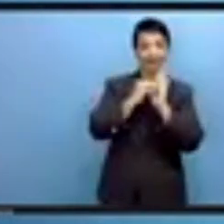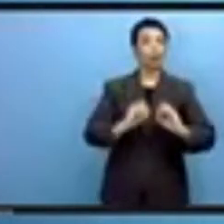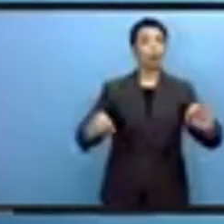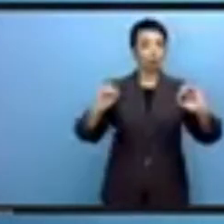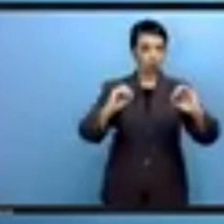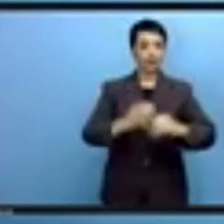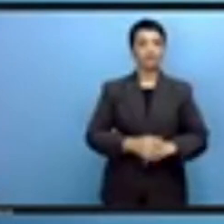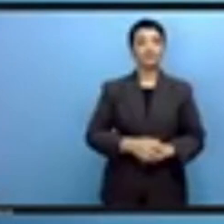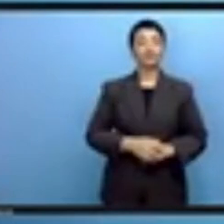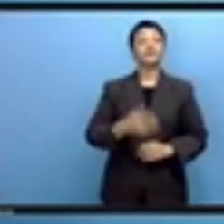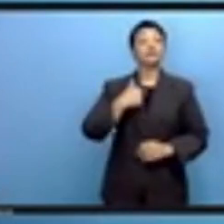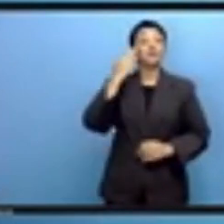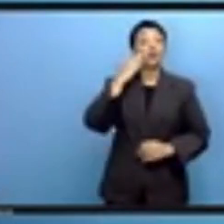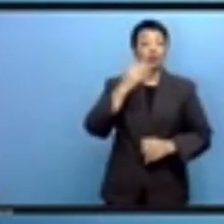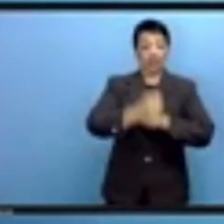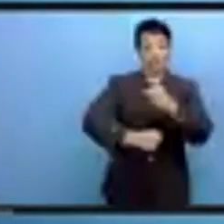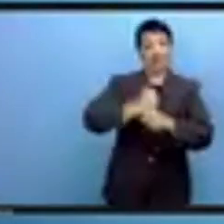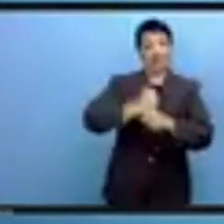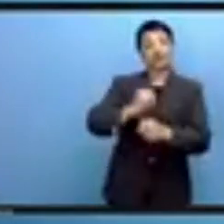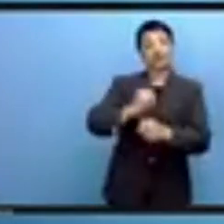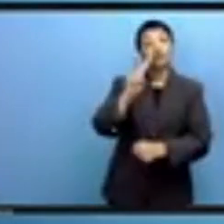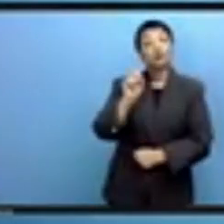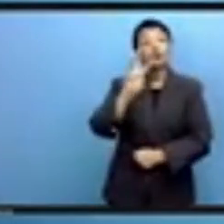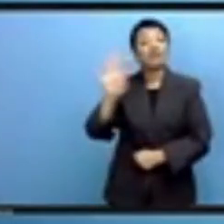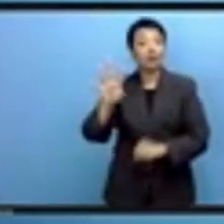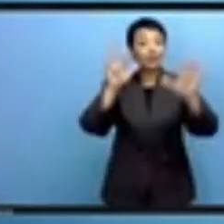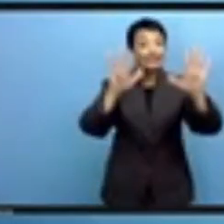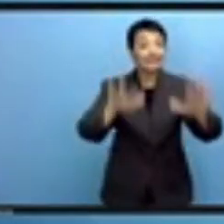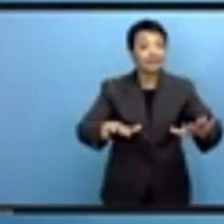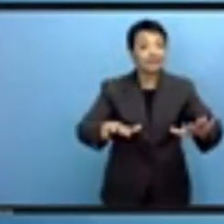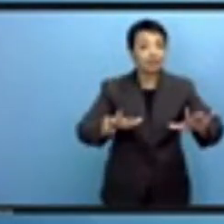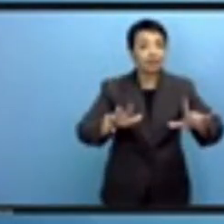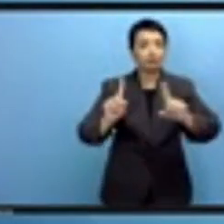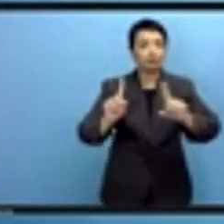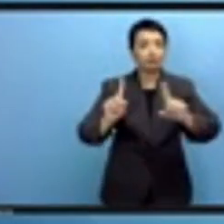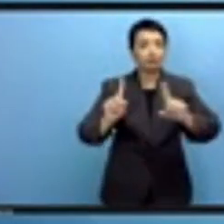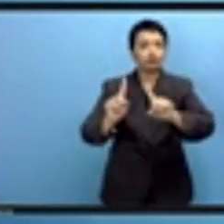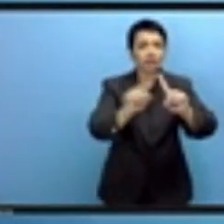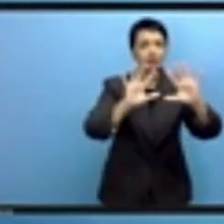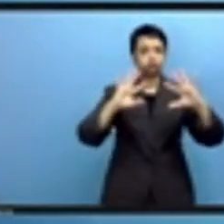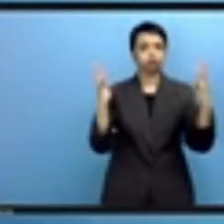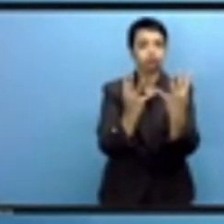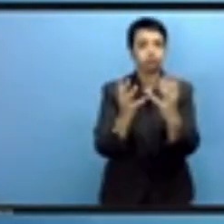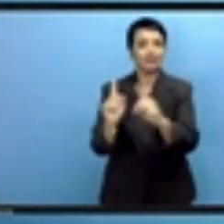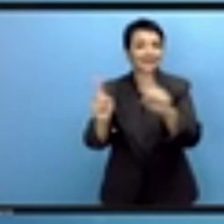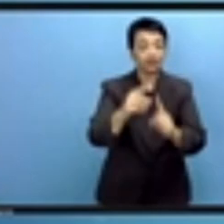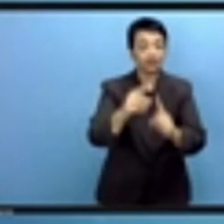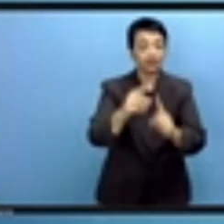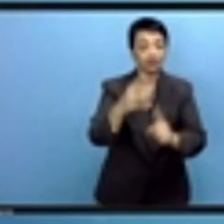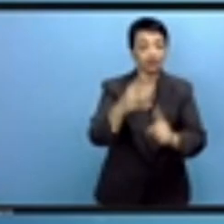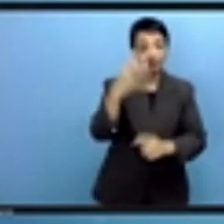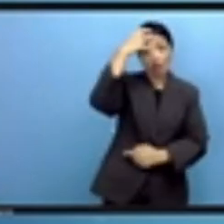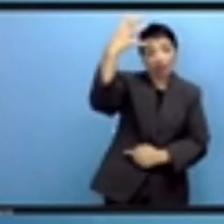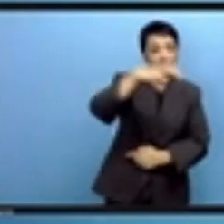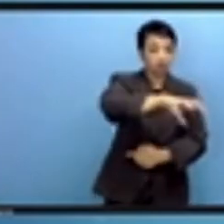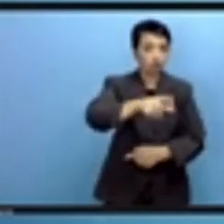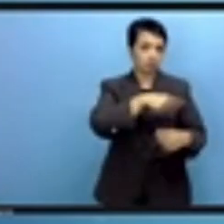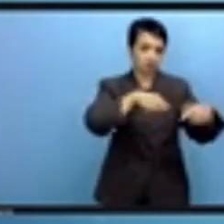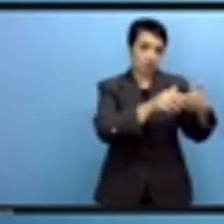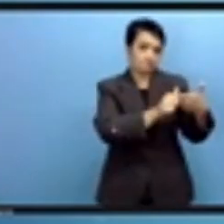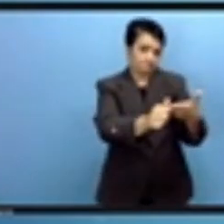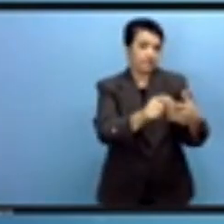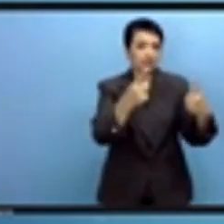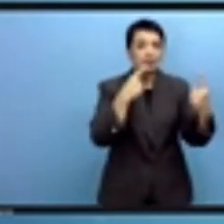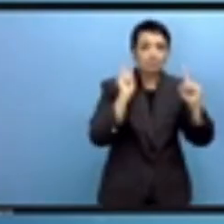过程呢，就把我们带向2024年的全球数字契约成员